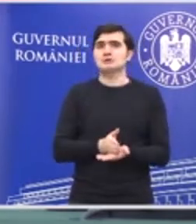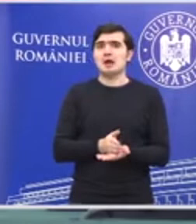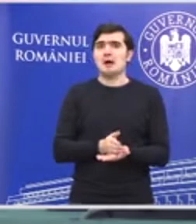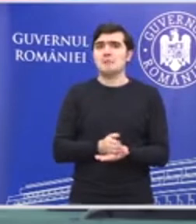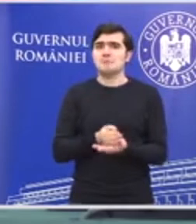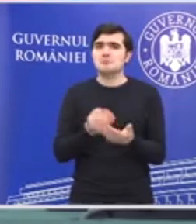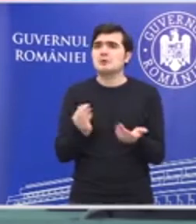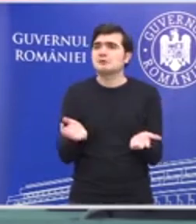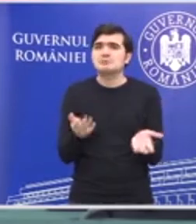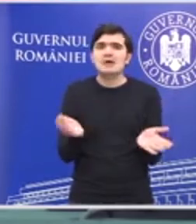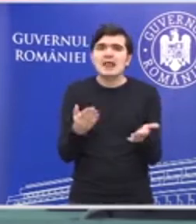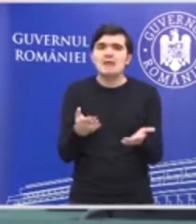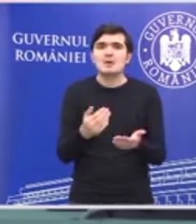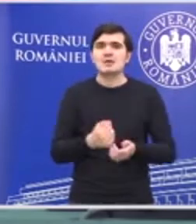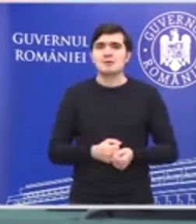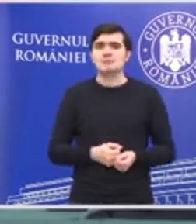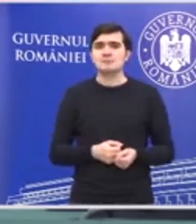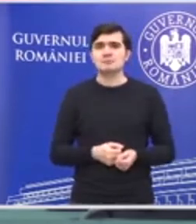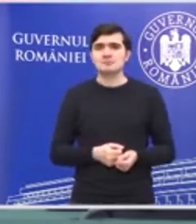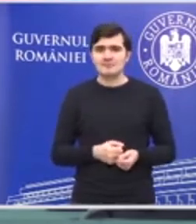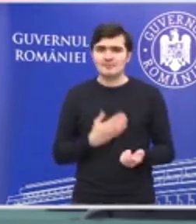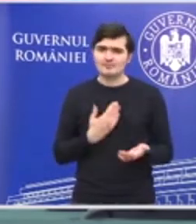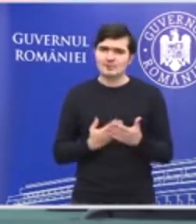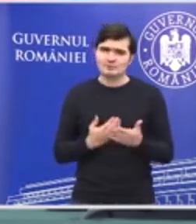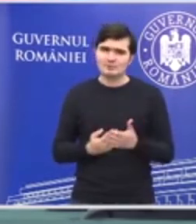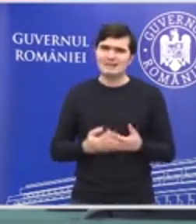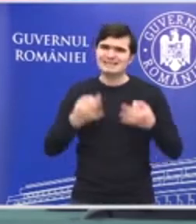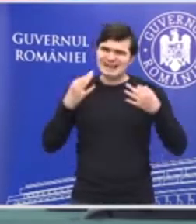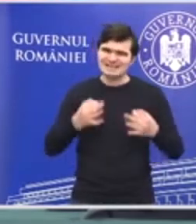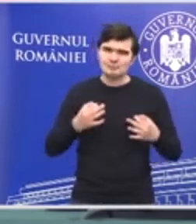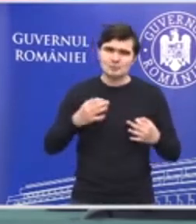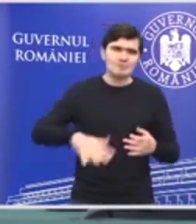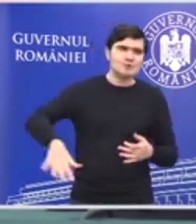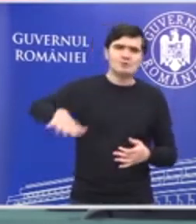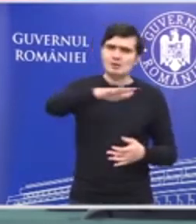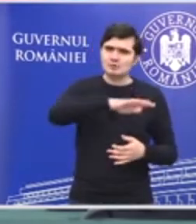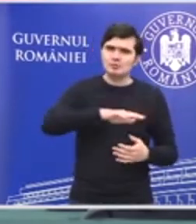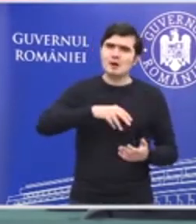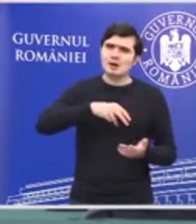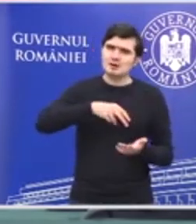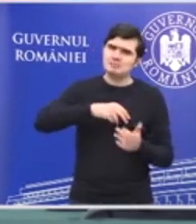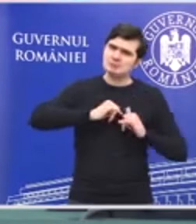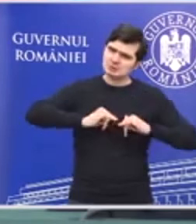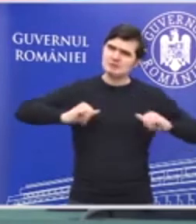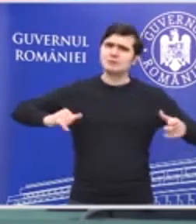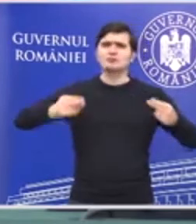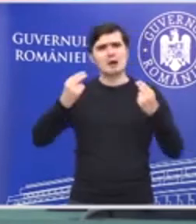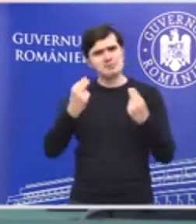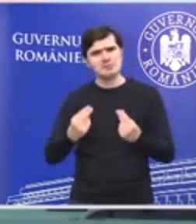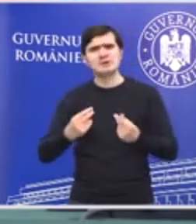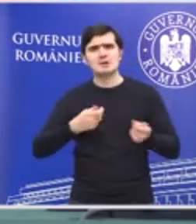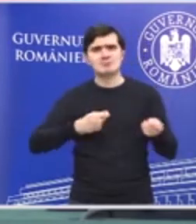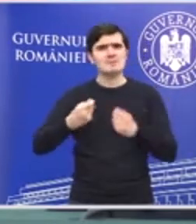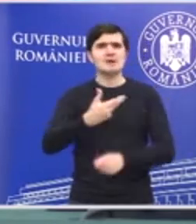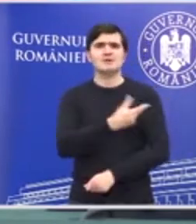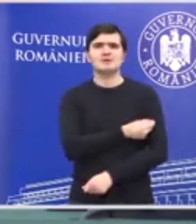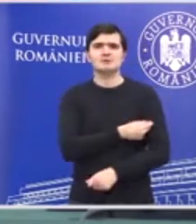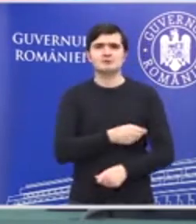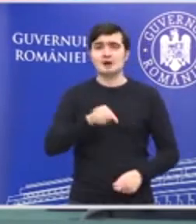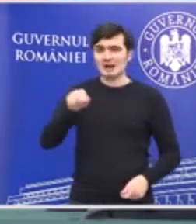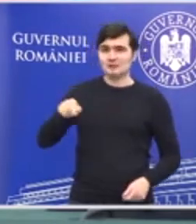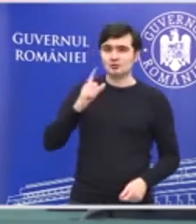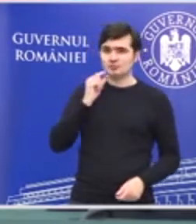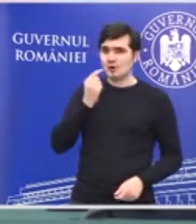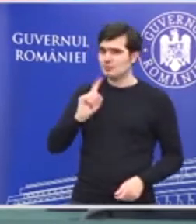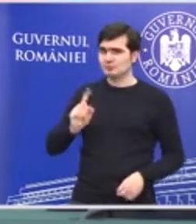de repede putem, încât să asigurăm pe toată lumea de bunul mers al campaniei de vaccinare. Aceste persoane care